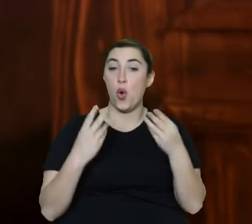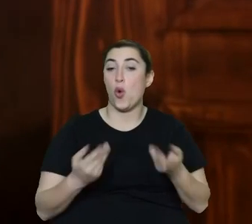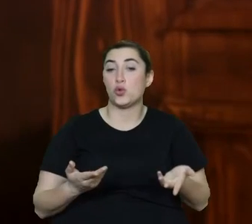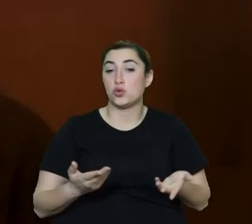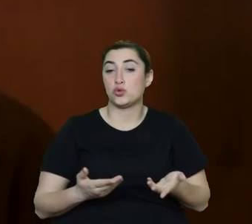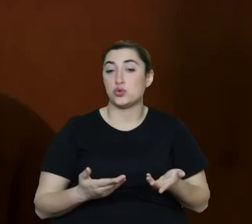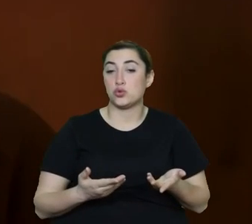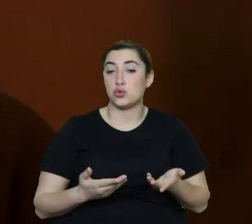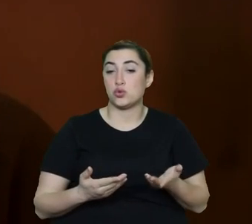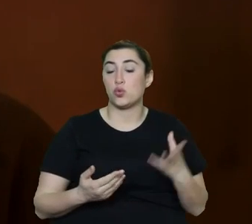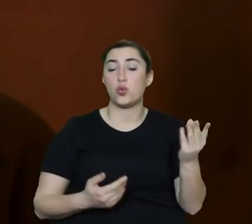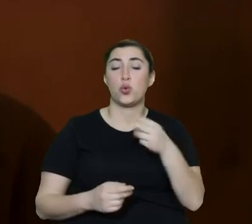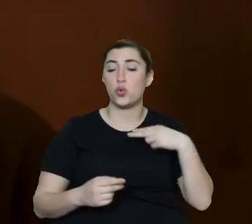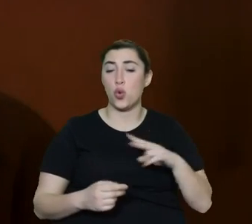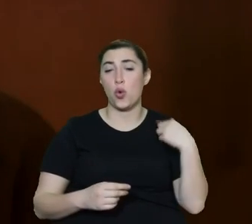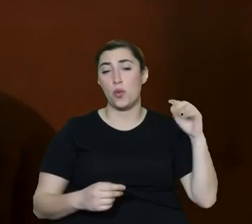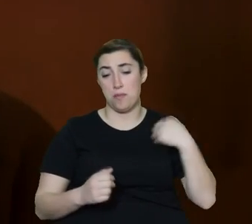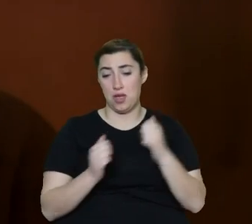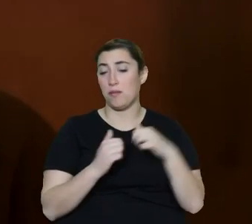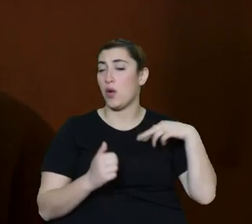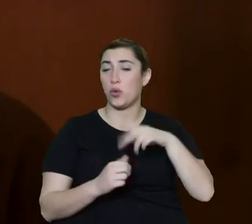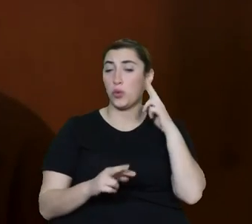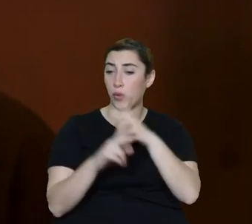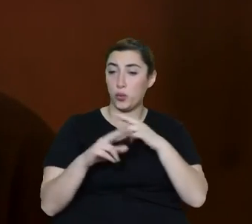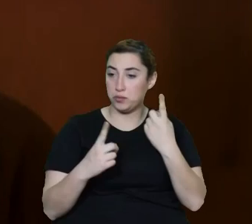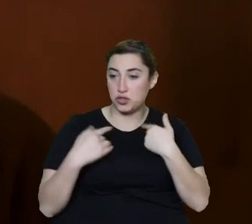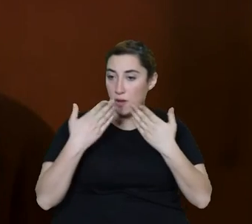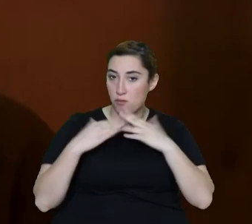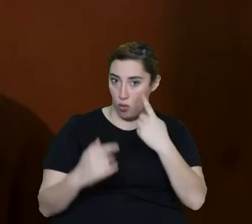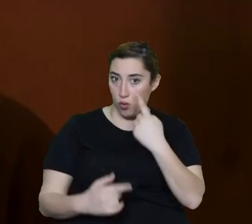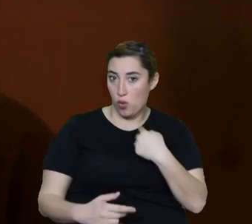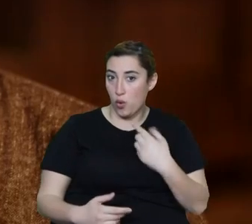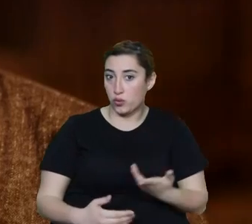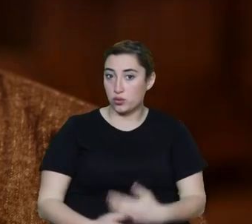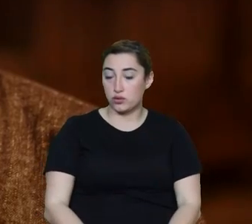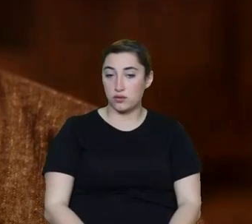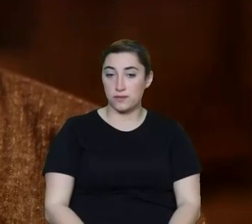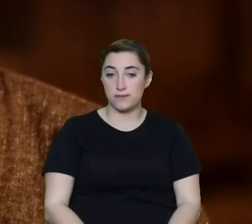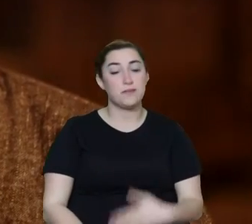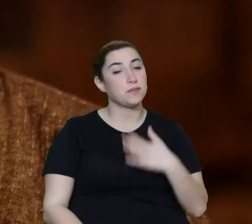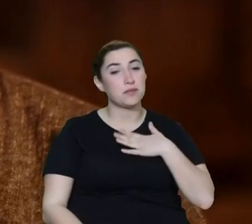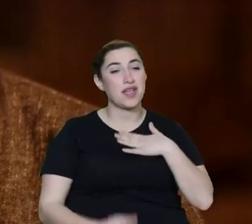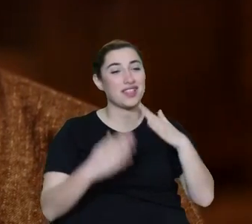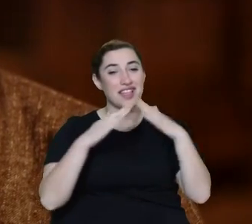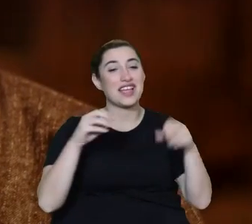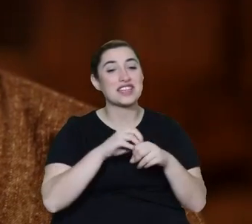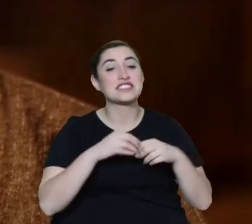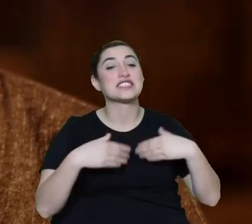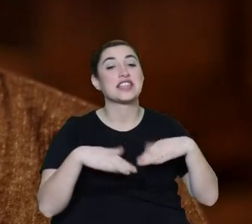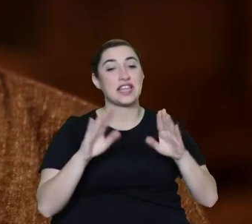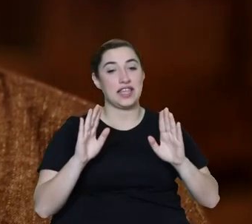olacak? Onca yol teptik birlikte, ne kerametimizi gördün? Ben dergaha